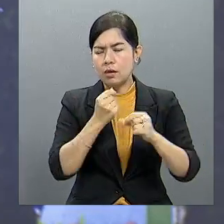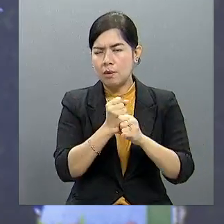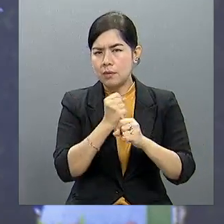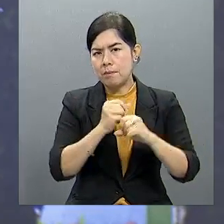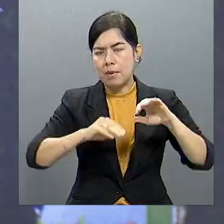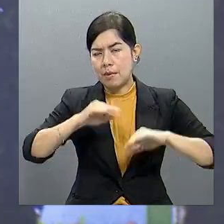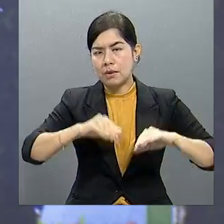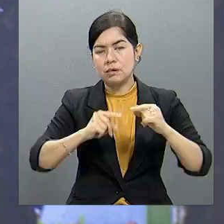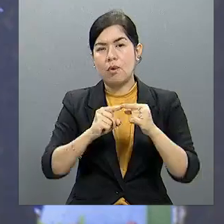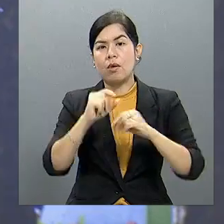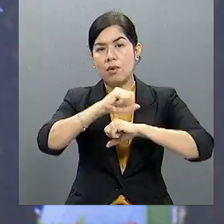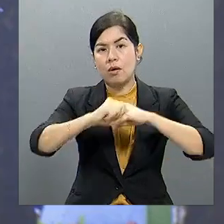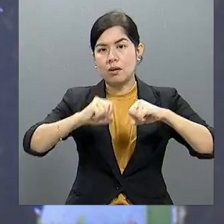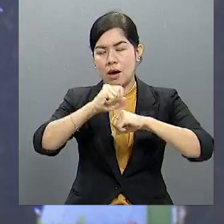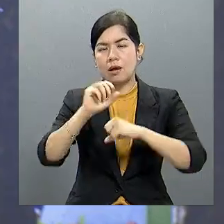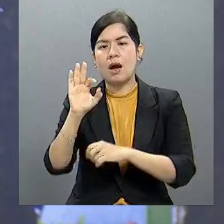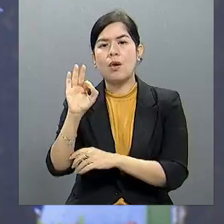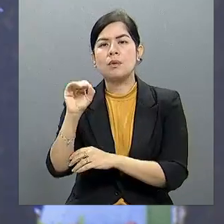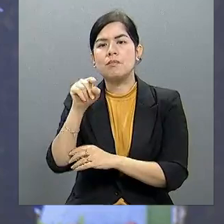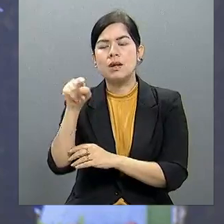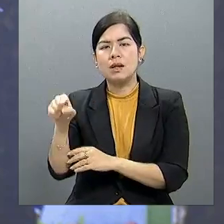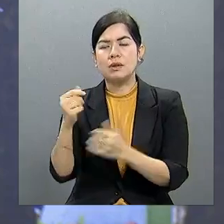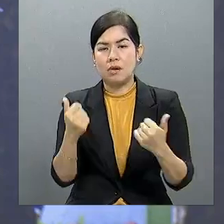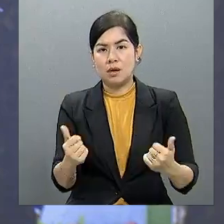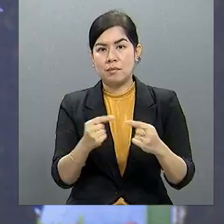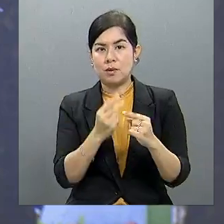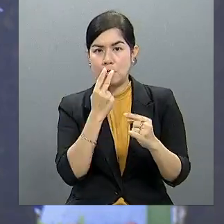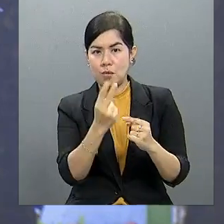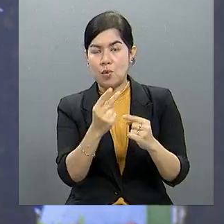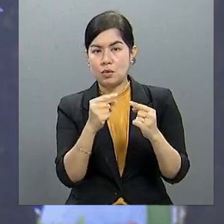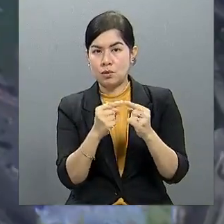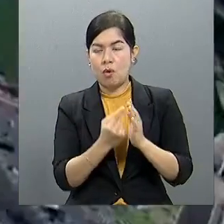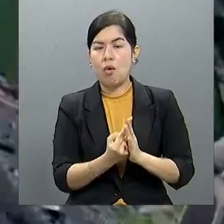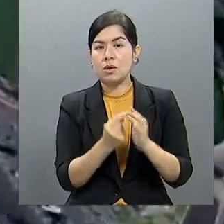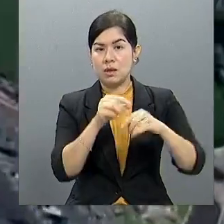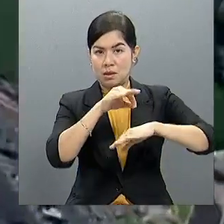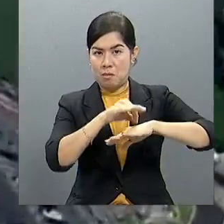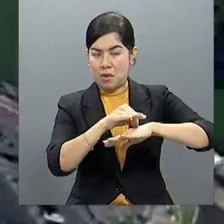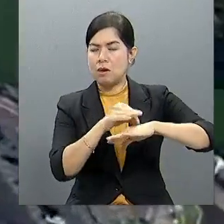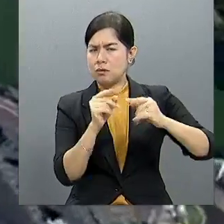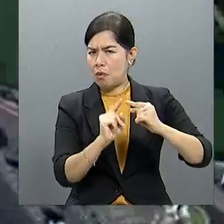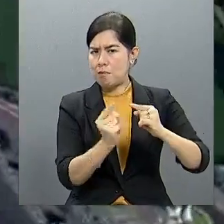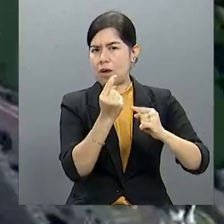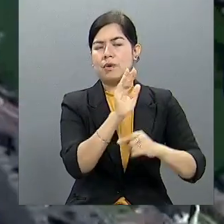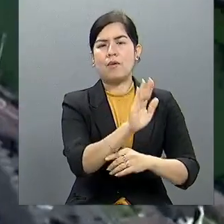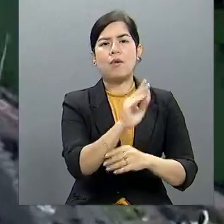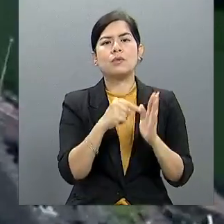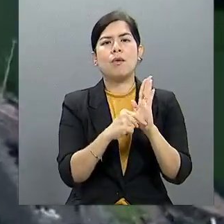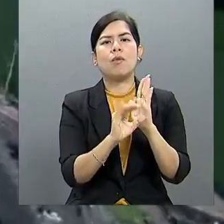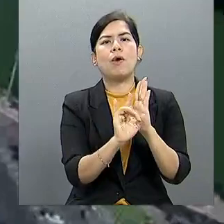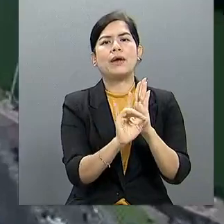ตอนนี้ก็ถือว่เป็น Landmark แ่ใหม่ของจหด 101 กันเลยไปชมภาพกัเลยค่ะนี่ค